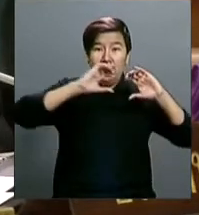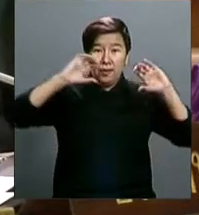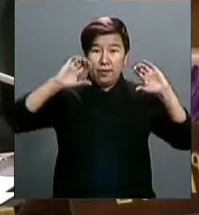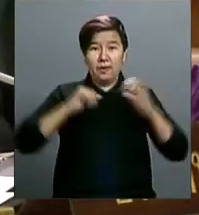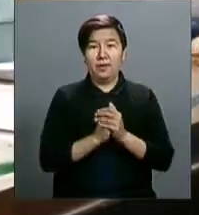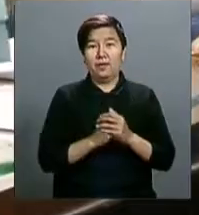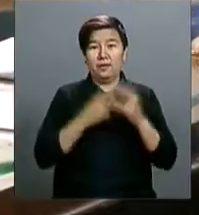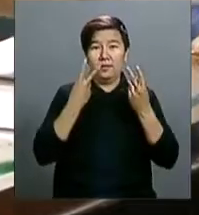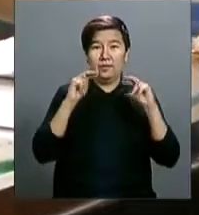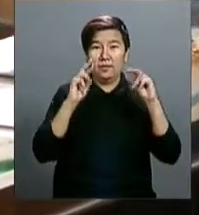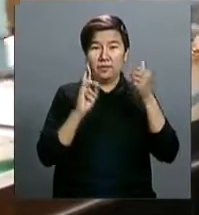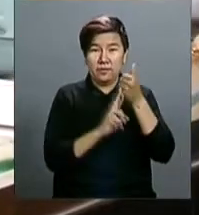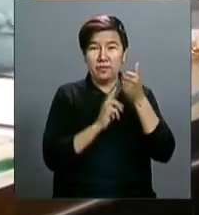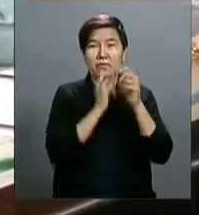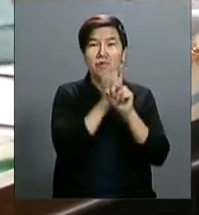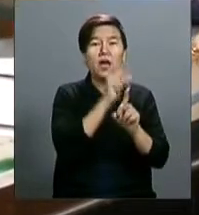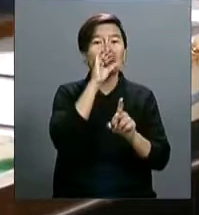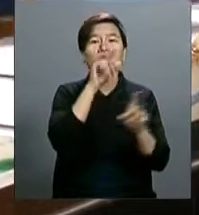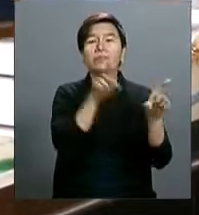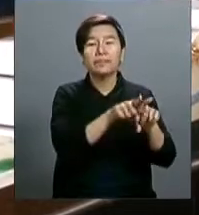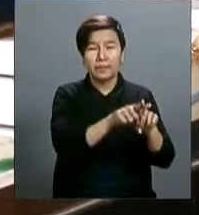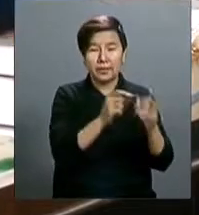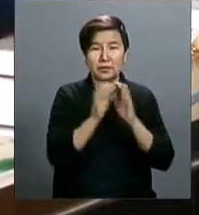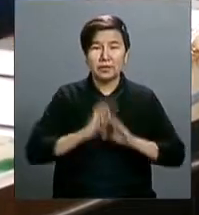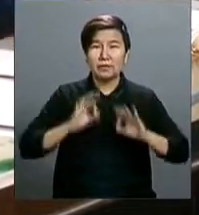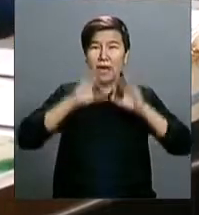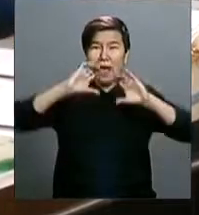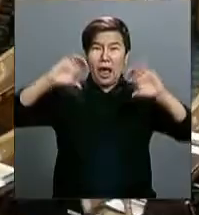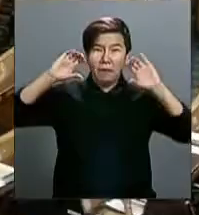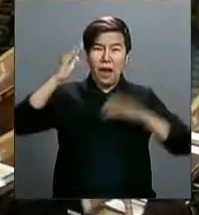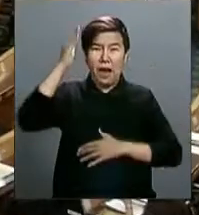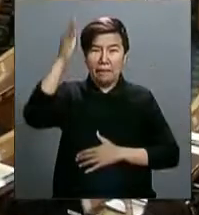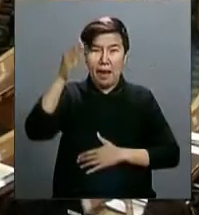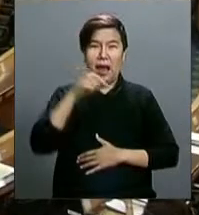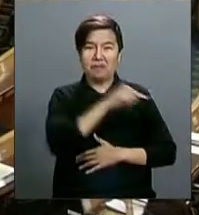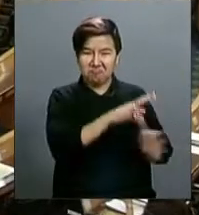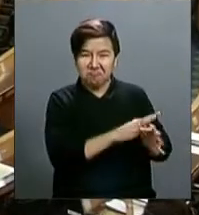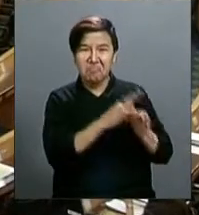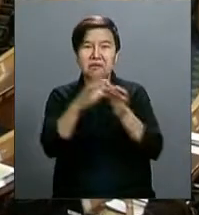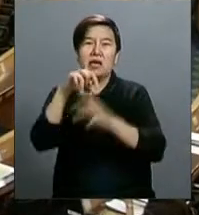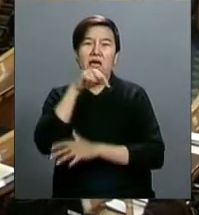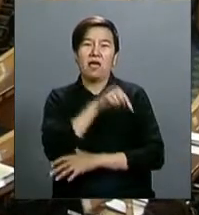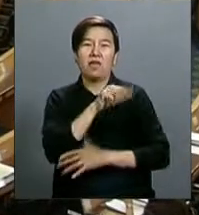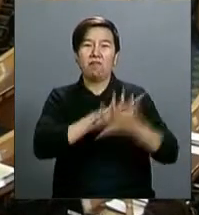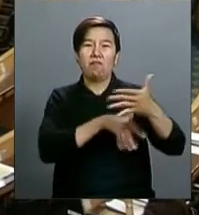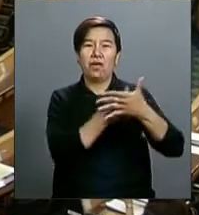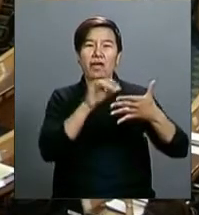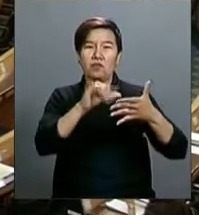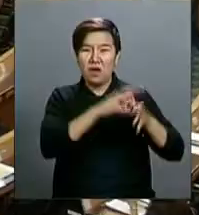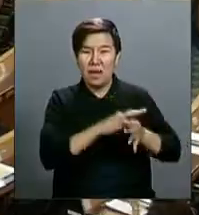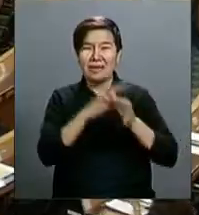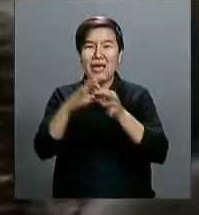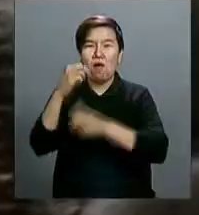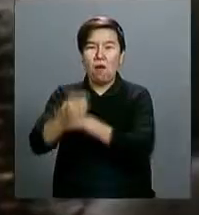ณุระบุนะคะและเป็นข้อผูกมัดในรัฐบาลหน้าต้องปฏิบัติด้วยรวมไปถึงผูกมัดยาวนานถึง20